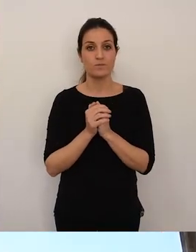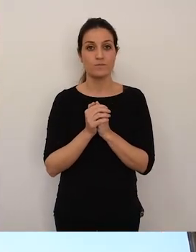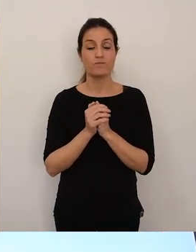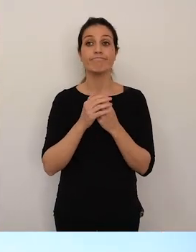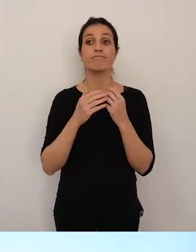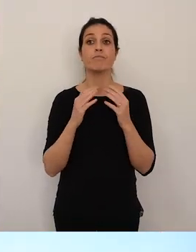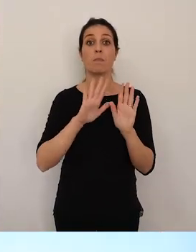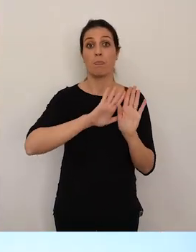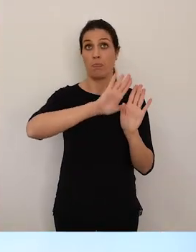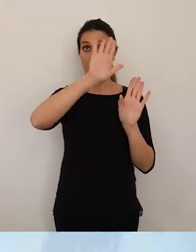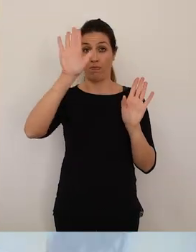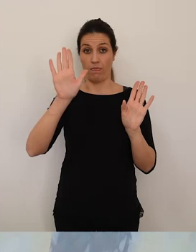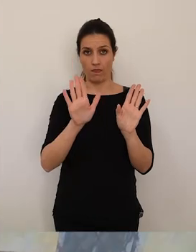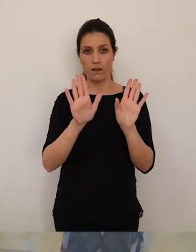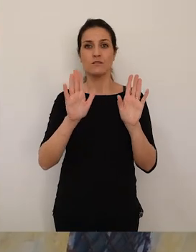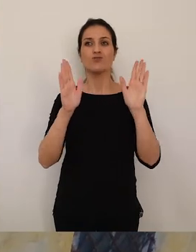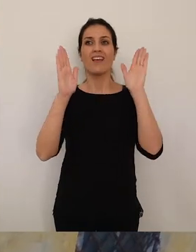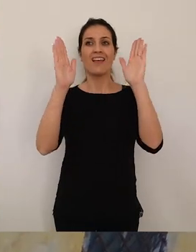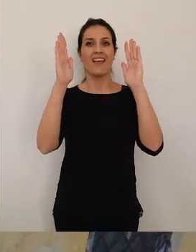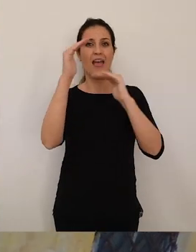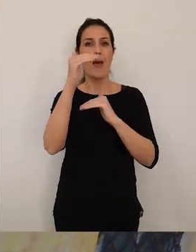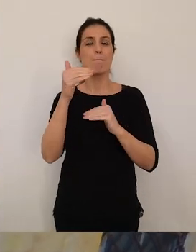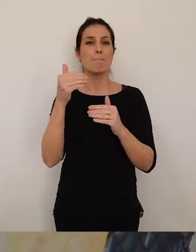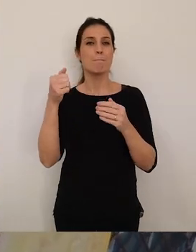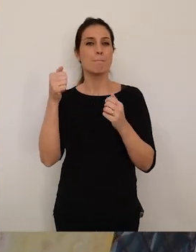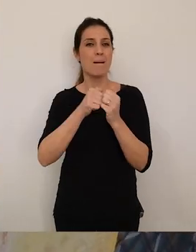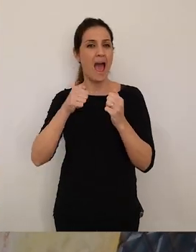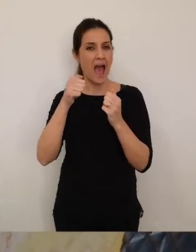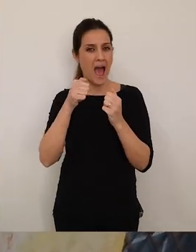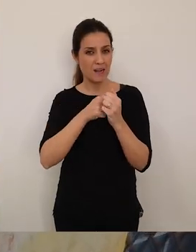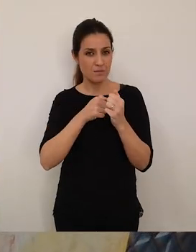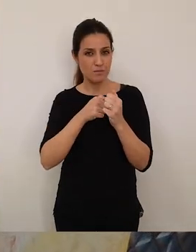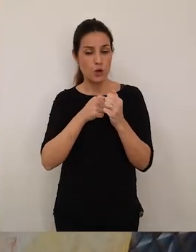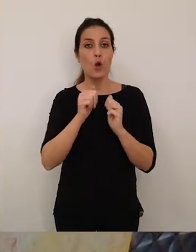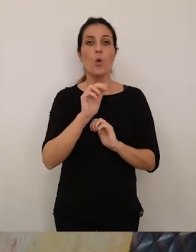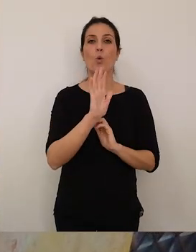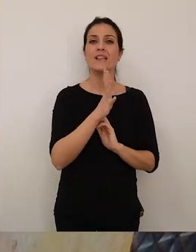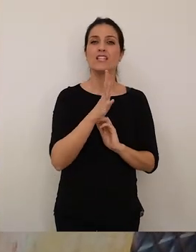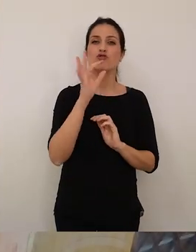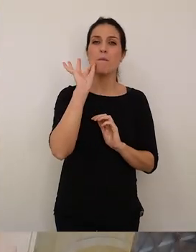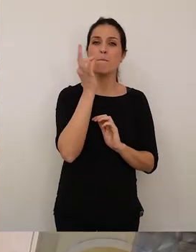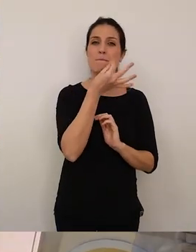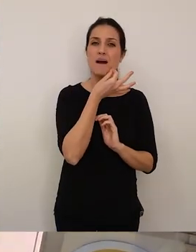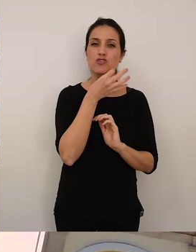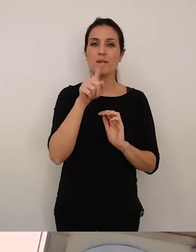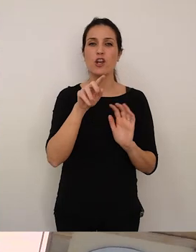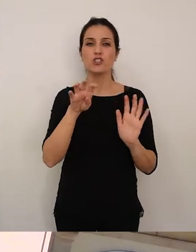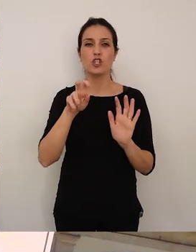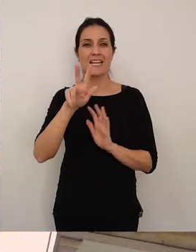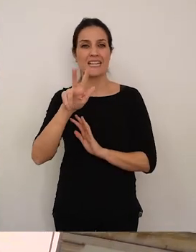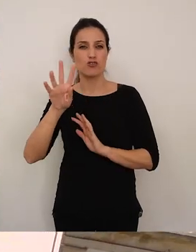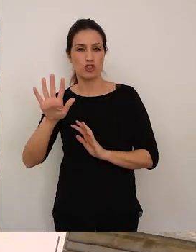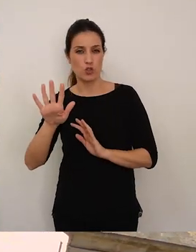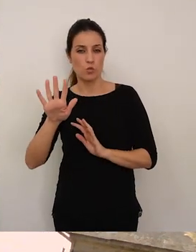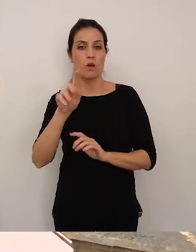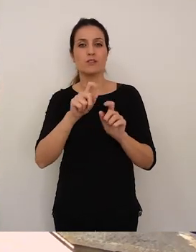Sulla facciata è riportata la targa in marmo posta in memoria delle vittime del 15 maggio 1935, quando durante una